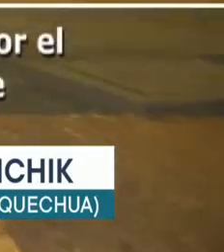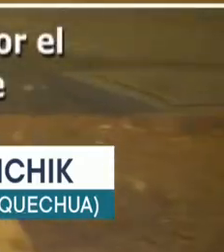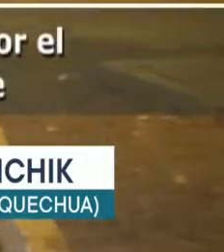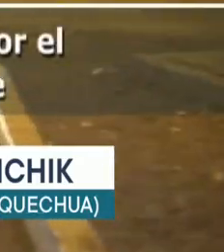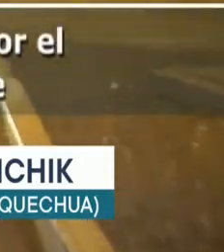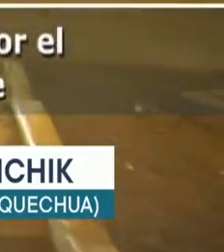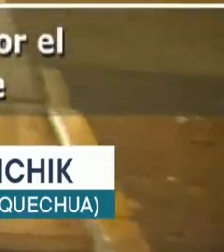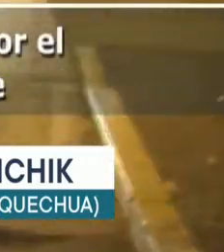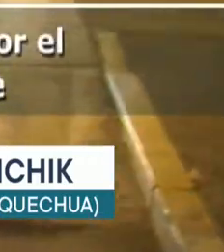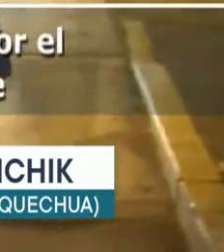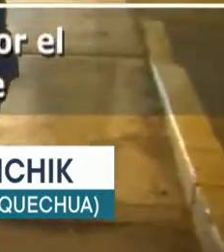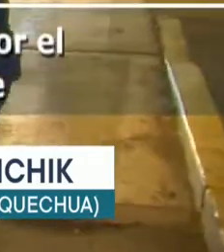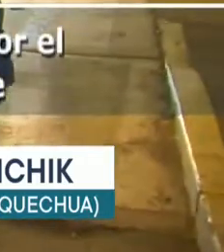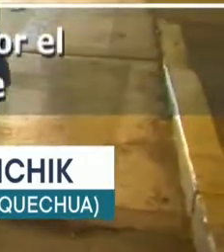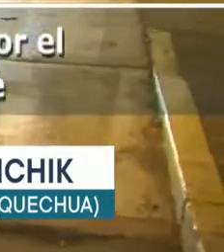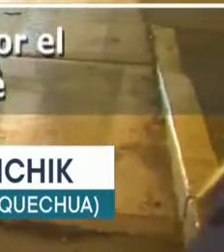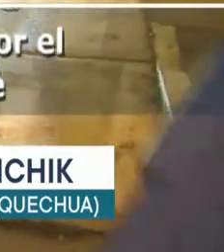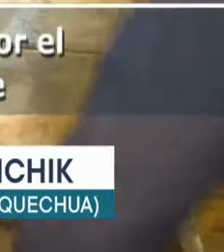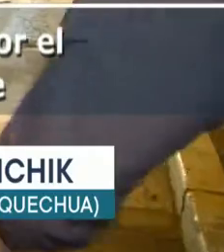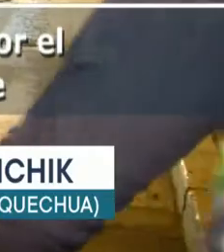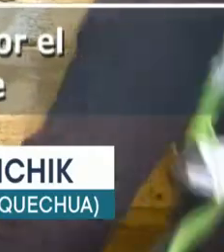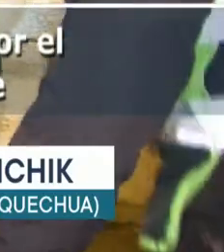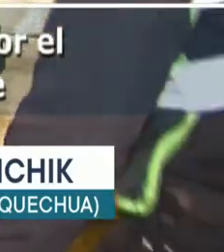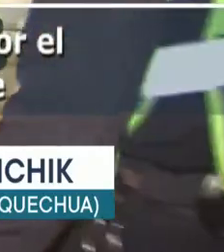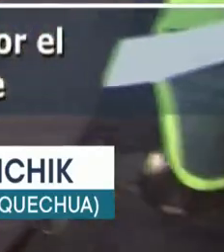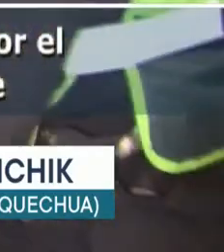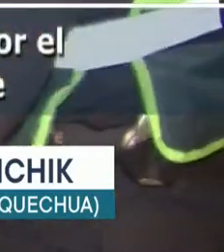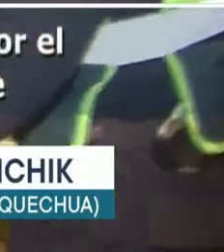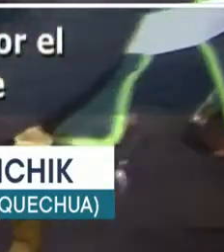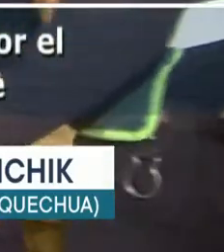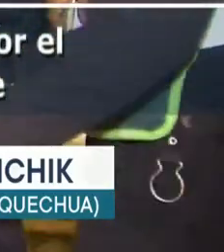rexerichimuita tinjaku sector salud ukumanta.